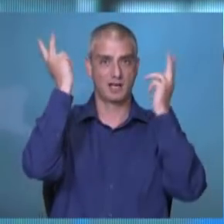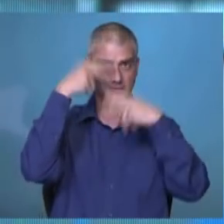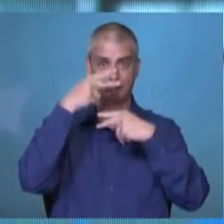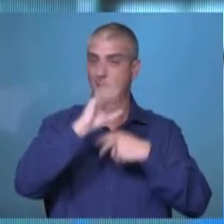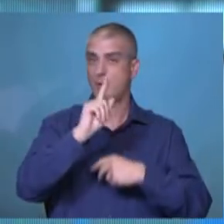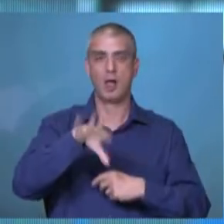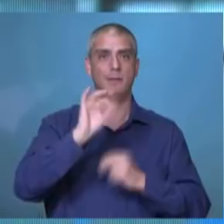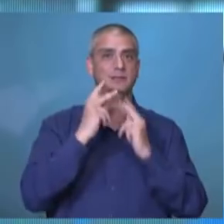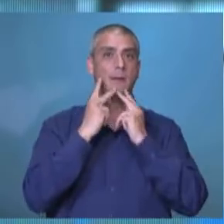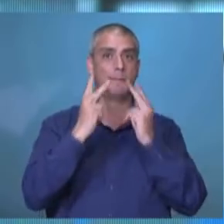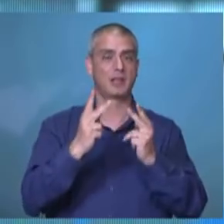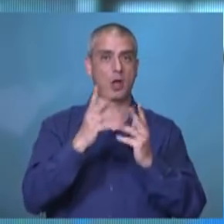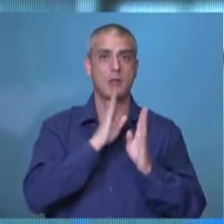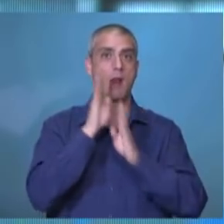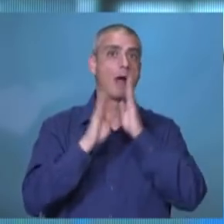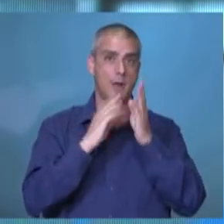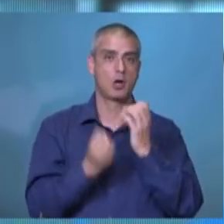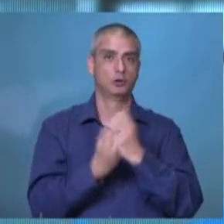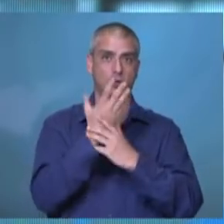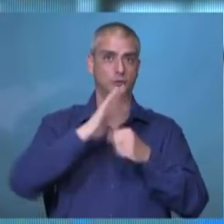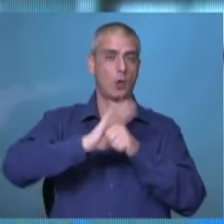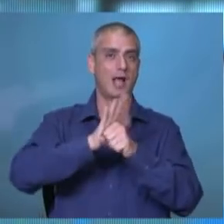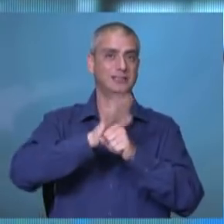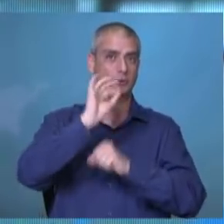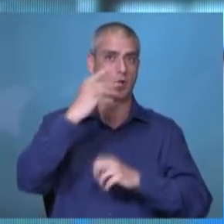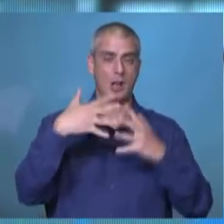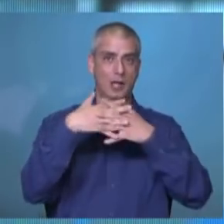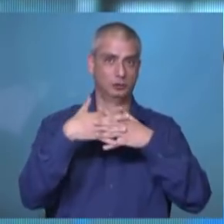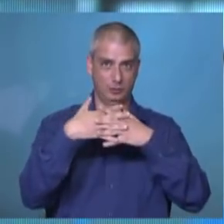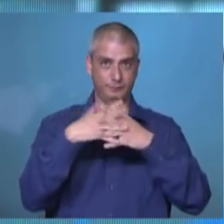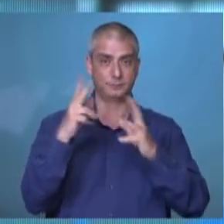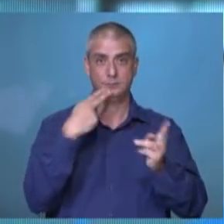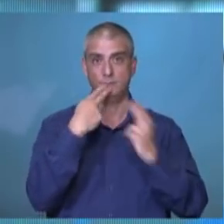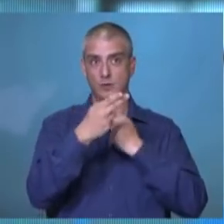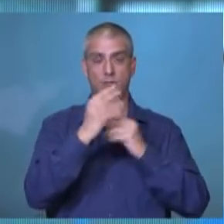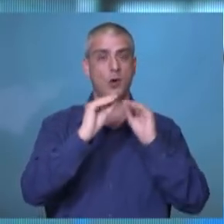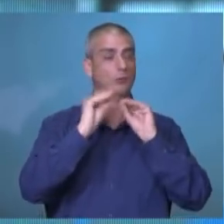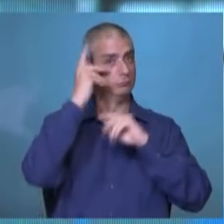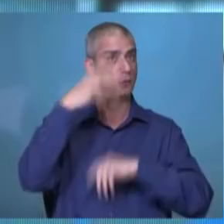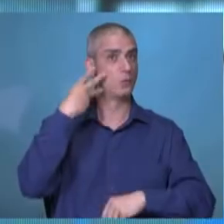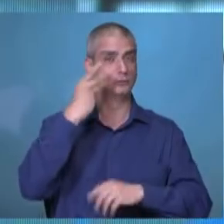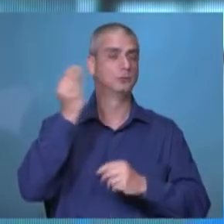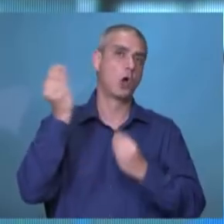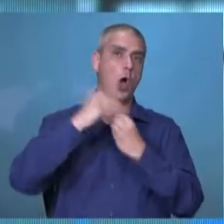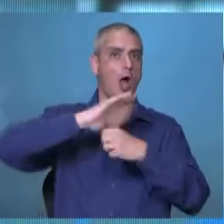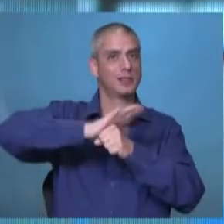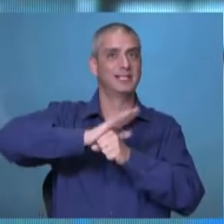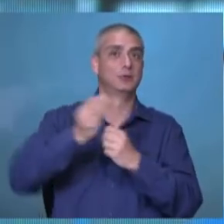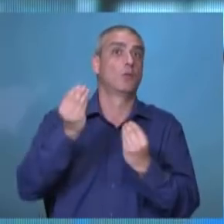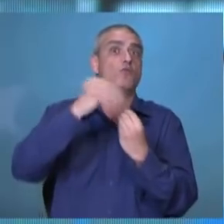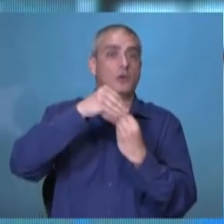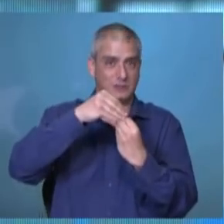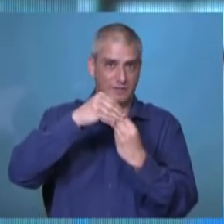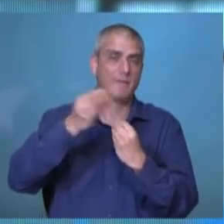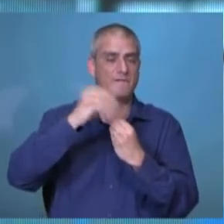יימצא פתרון לבעיות שיצרו הסנקציות של ארצות הברית. בתגובה הודיעו בוושינגטון על הטלת עיצומים נוספים, לצד